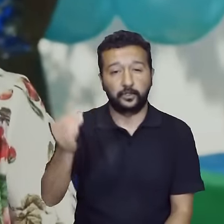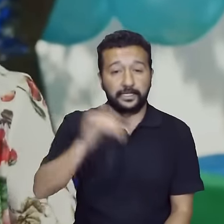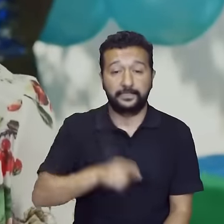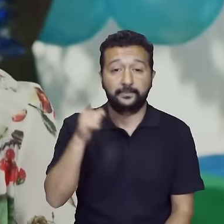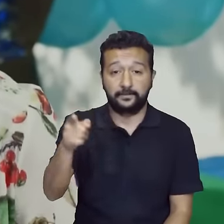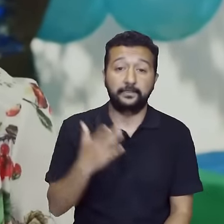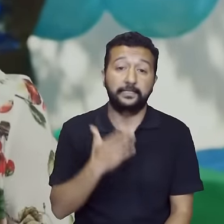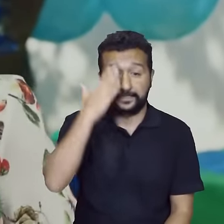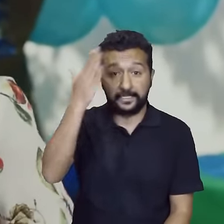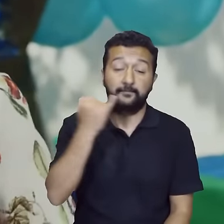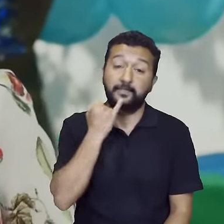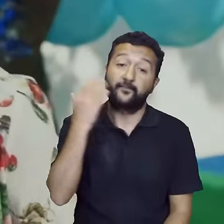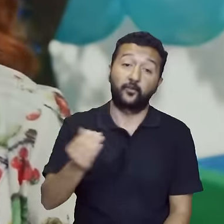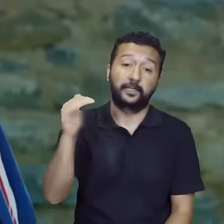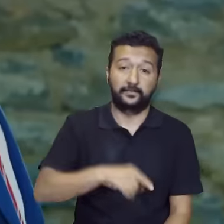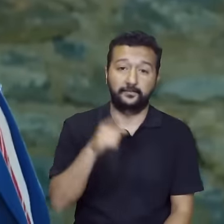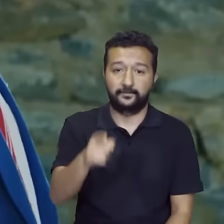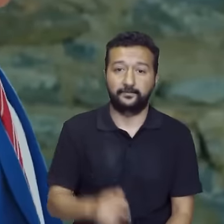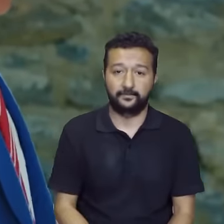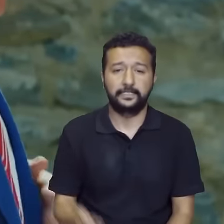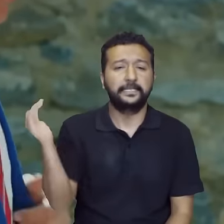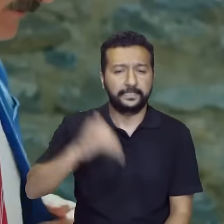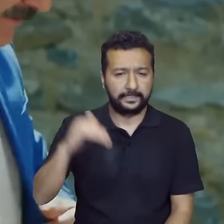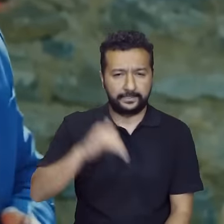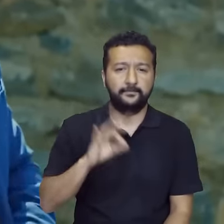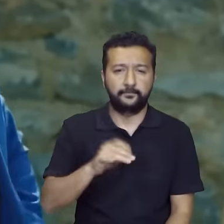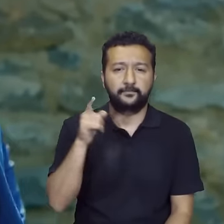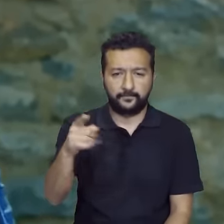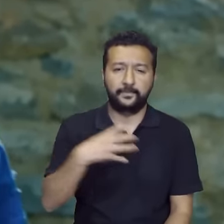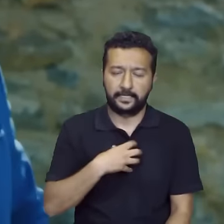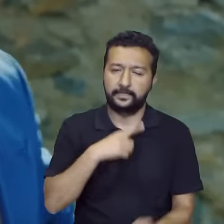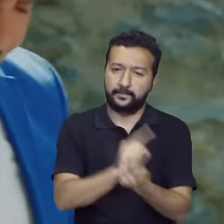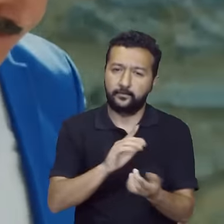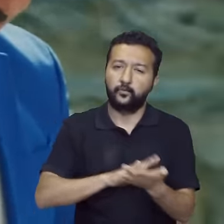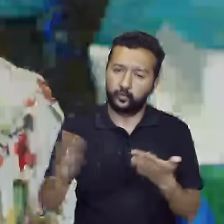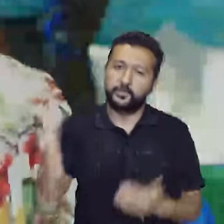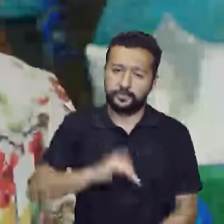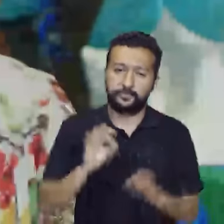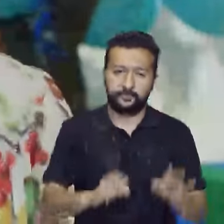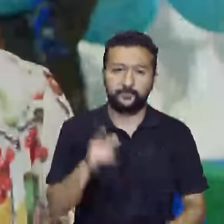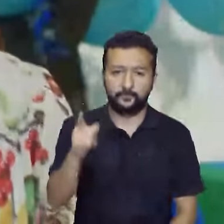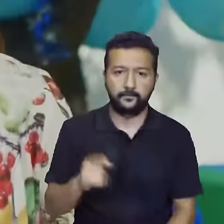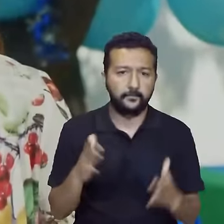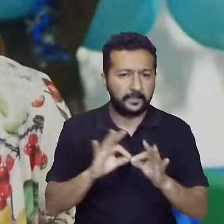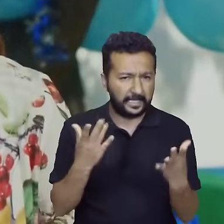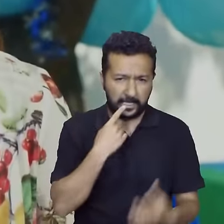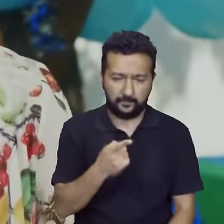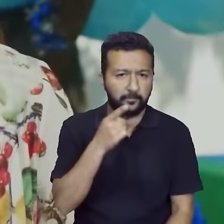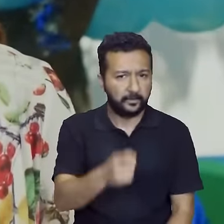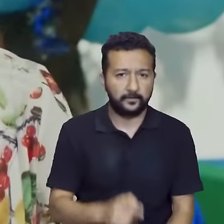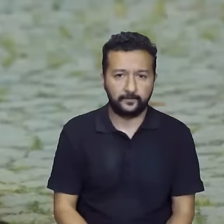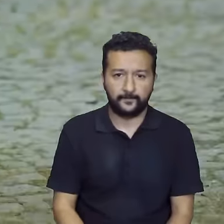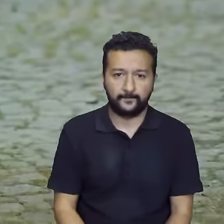birazdan. Şeref konuğu olarak. Gelir gelir. Kendini toparlarsa gelir ha. O ne demek be?